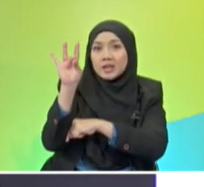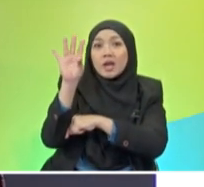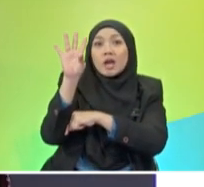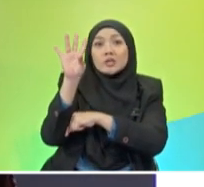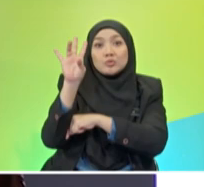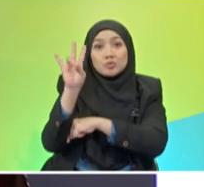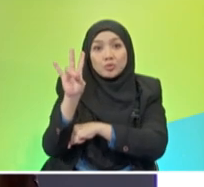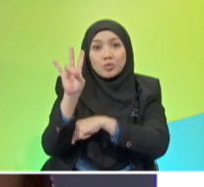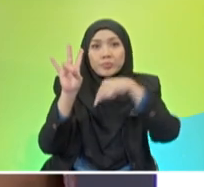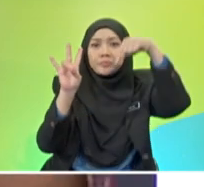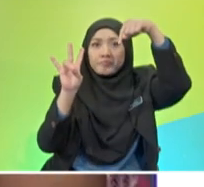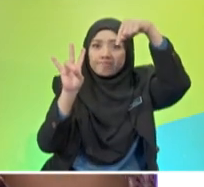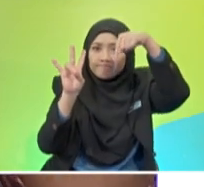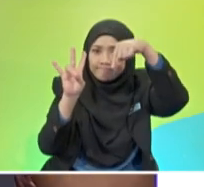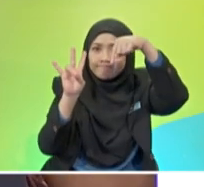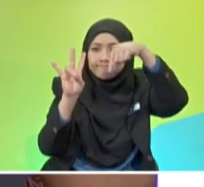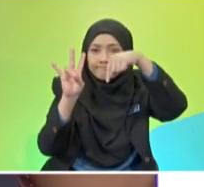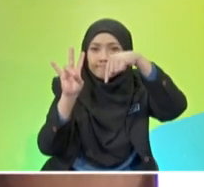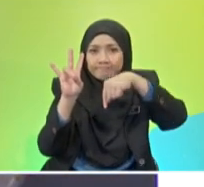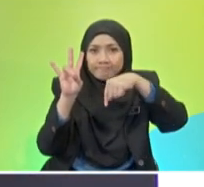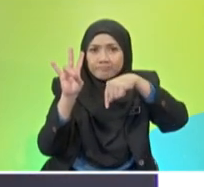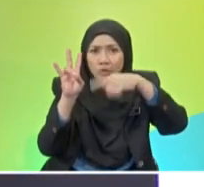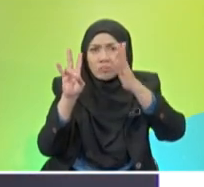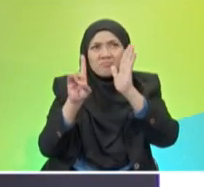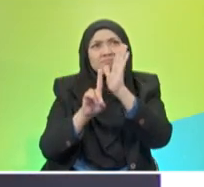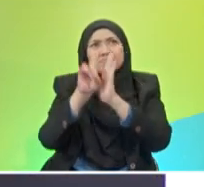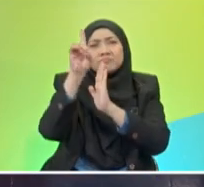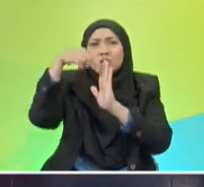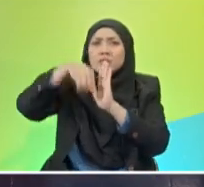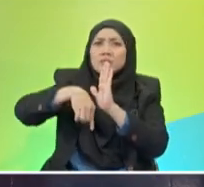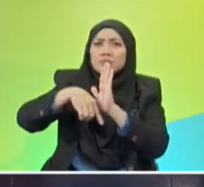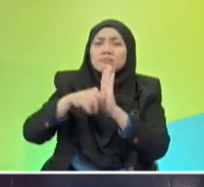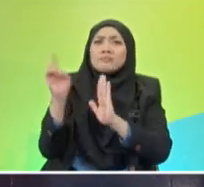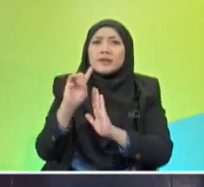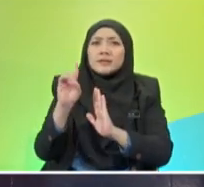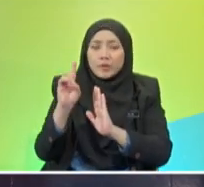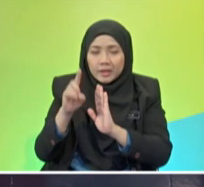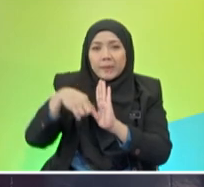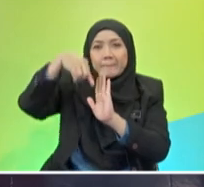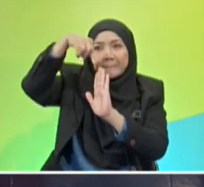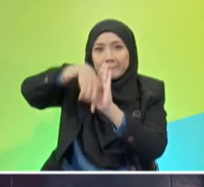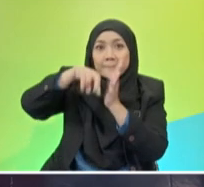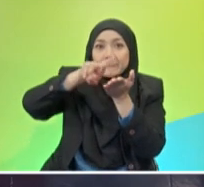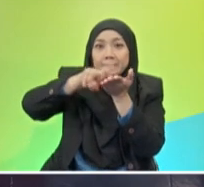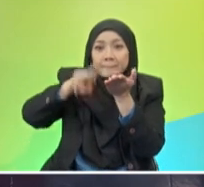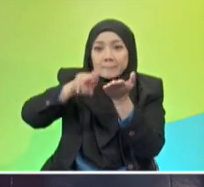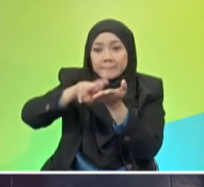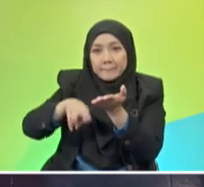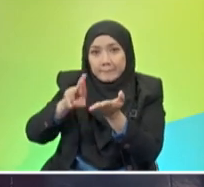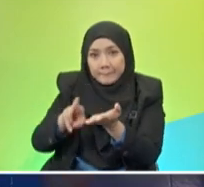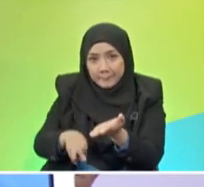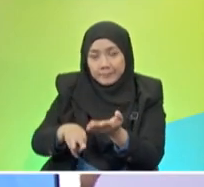10, 9, 8, 7. Ni makin tinggi ke makin rendah ni? Makin rendah, Cikgu. Makin rendah, kan? Jadi, turun